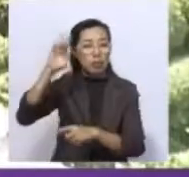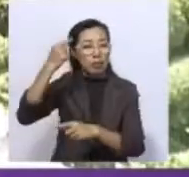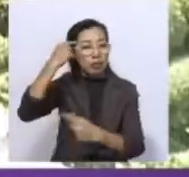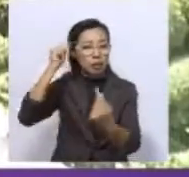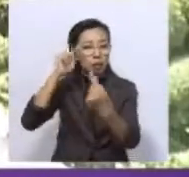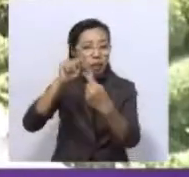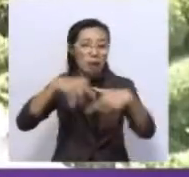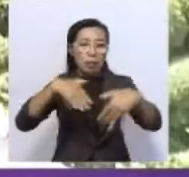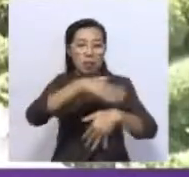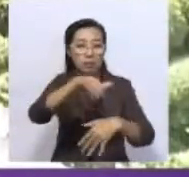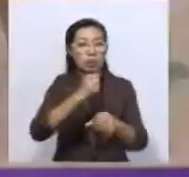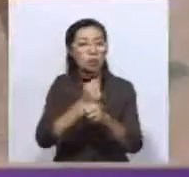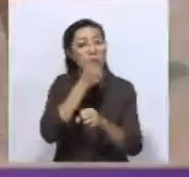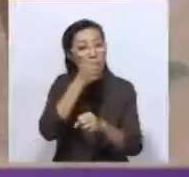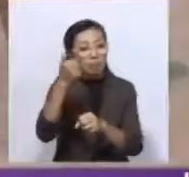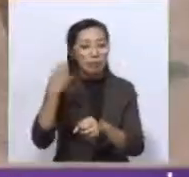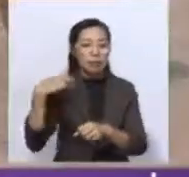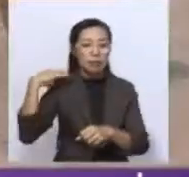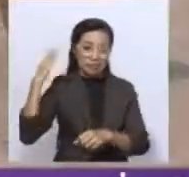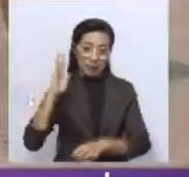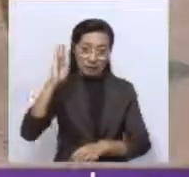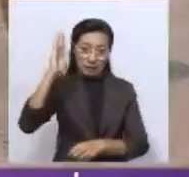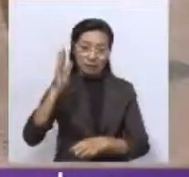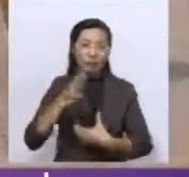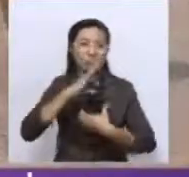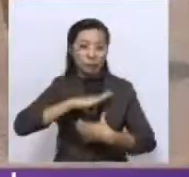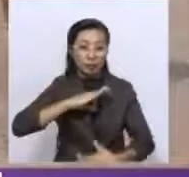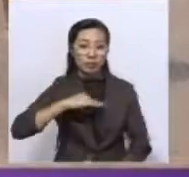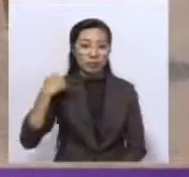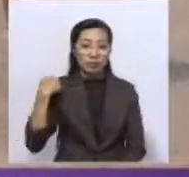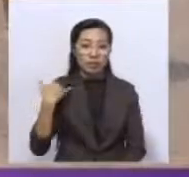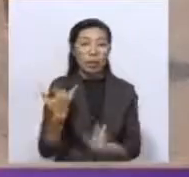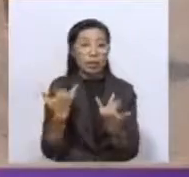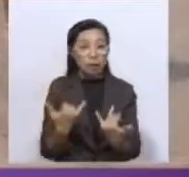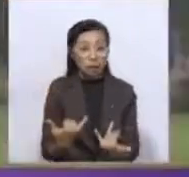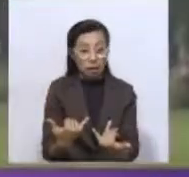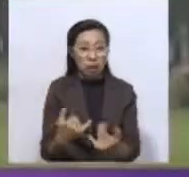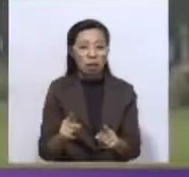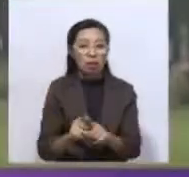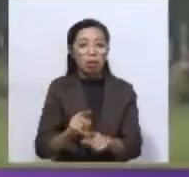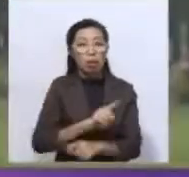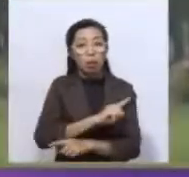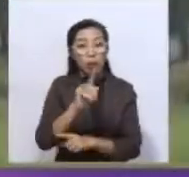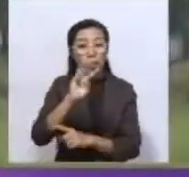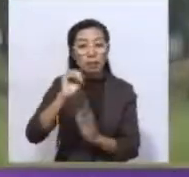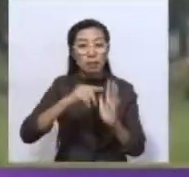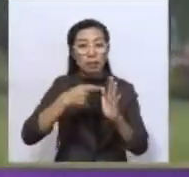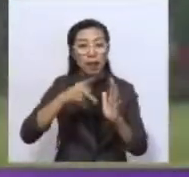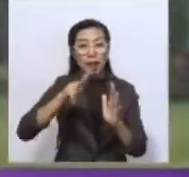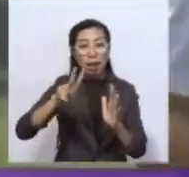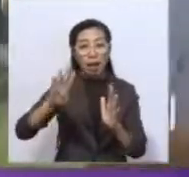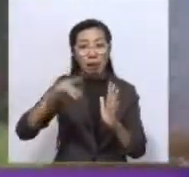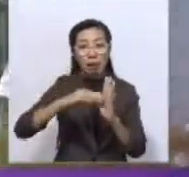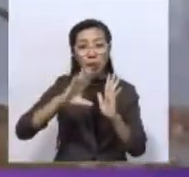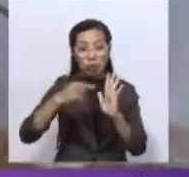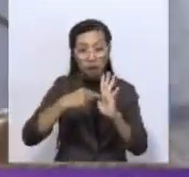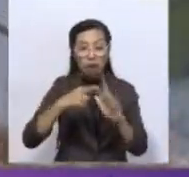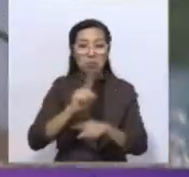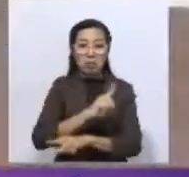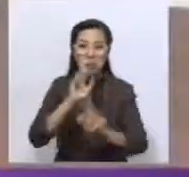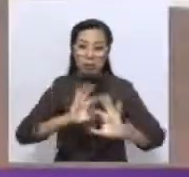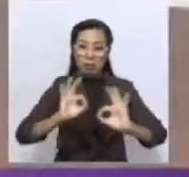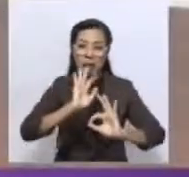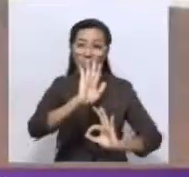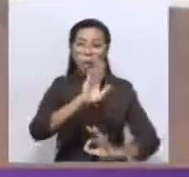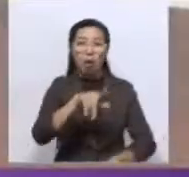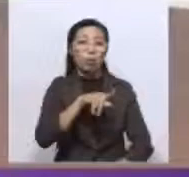และมีจิตสาธารณะครับ ทั้งนี้ในวันมาฆบูชานะคะได้รับการยกย่องให้เป็นวันสำคัญทางพระพุทธศาสนาค่ะที่พระ